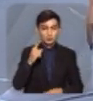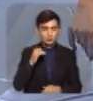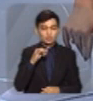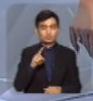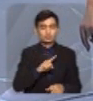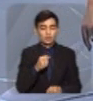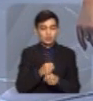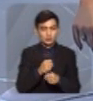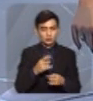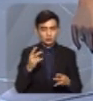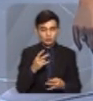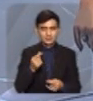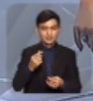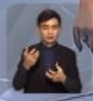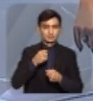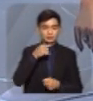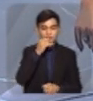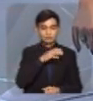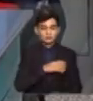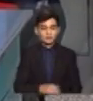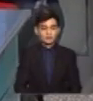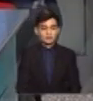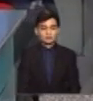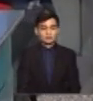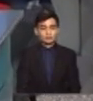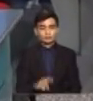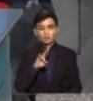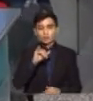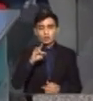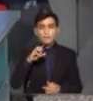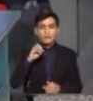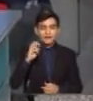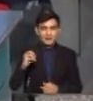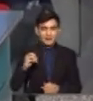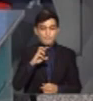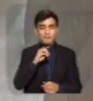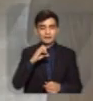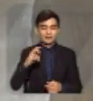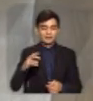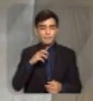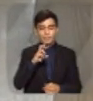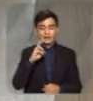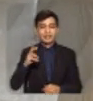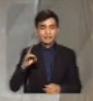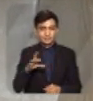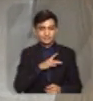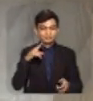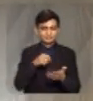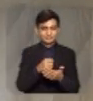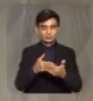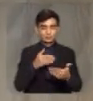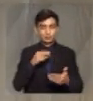таком случае несостоявшимся пассажирам? Нурбике Бейсен приобрела авиабилет компании Big Air еще до трагедии с